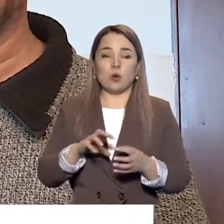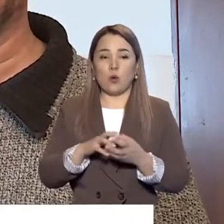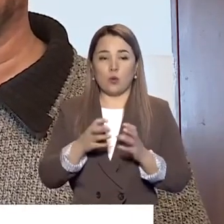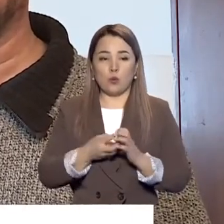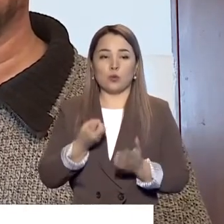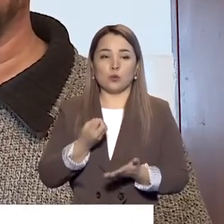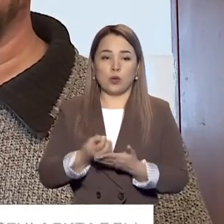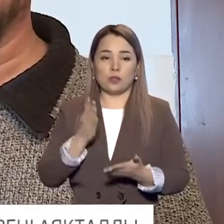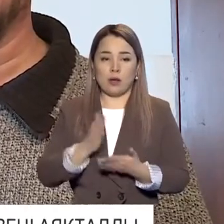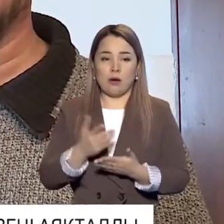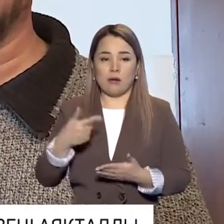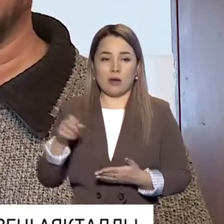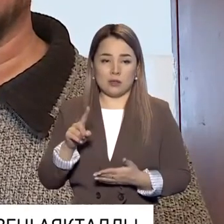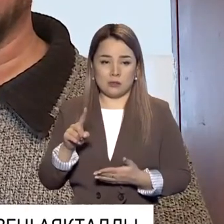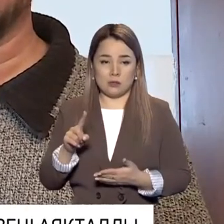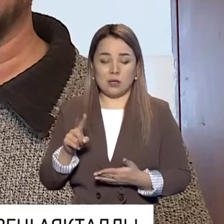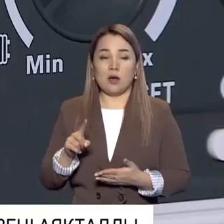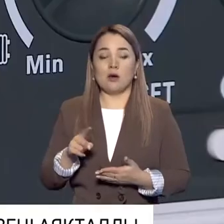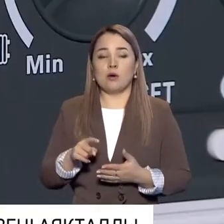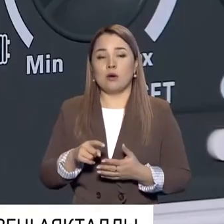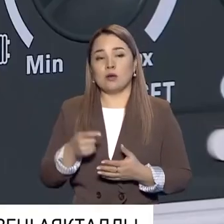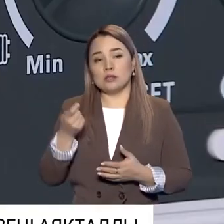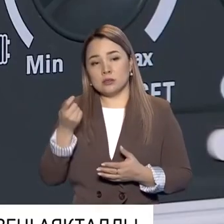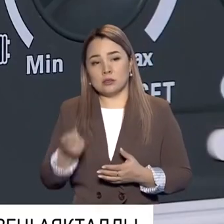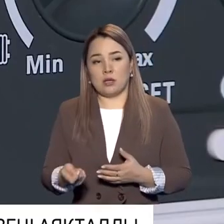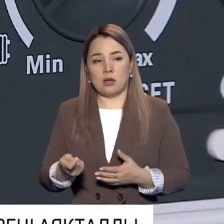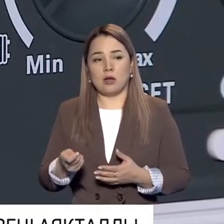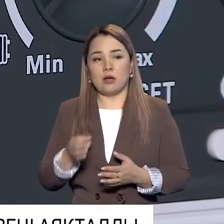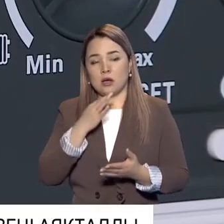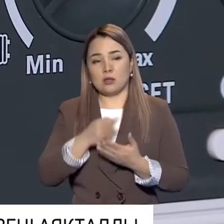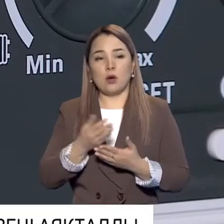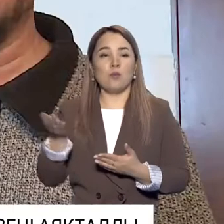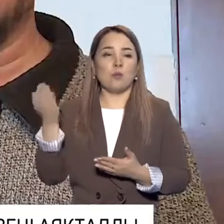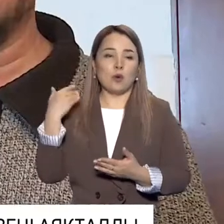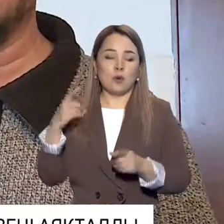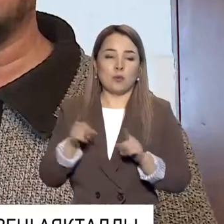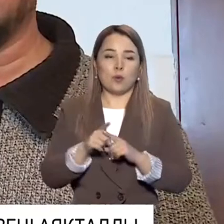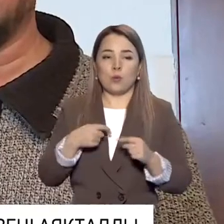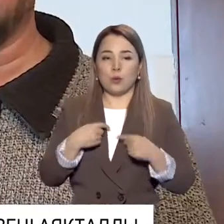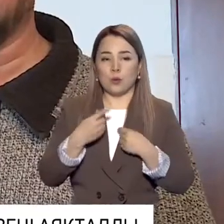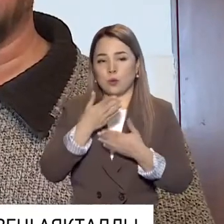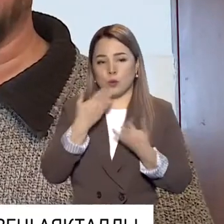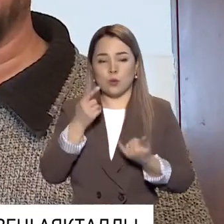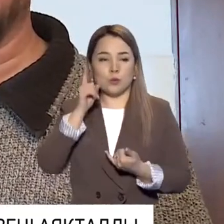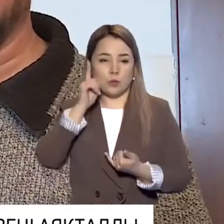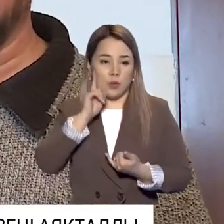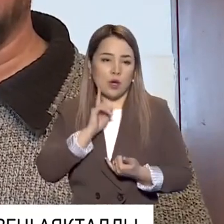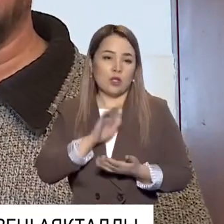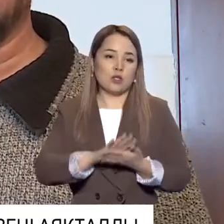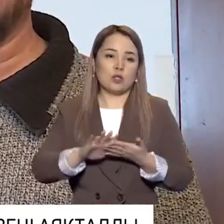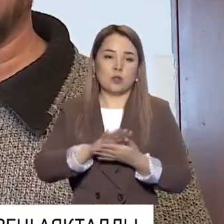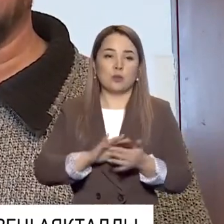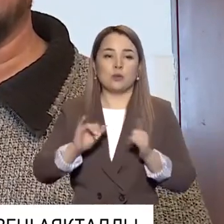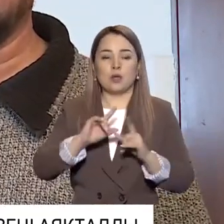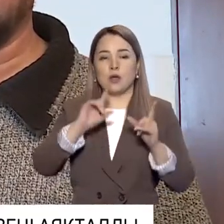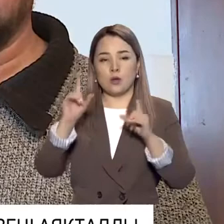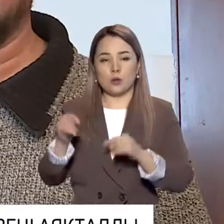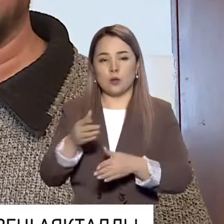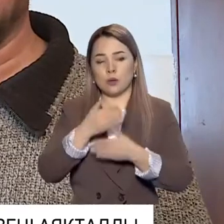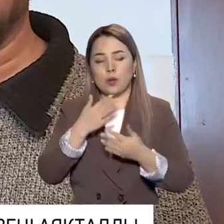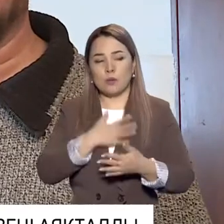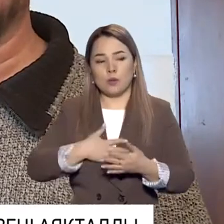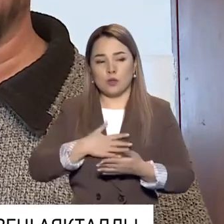қымбатта болып тұр газдан. Бірақ газ жақсы болып тұр қазір. Бұрынғыдай алаңдамайды. Қазір рахат. Өзі ешқайда бір жаққа барамын